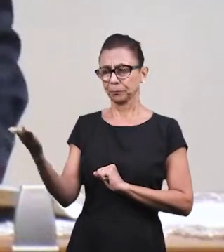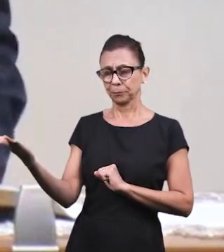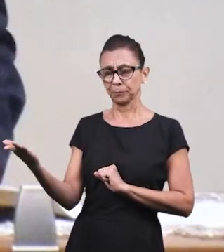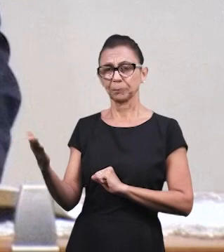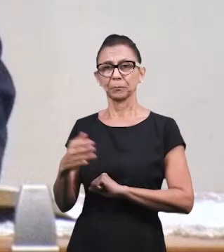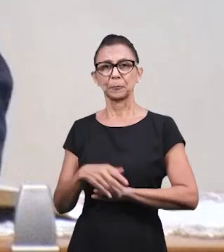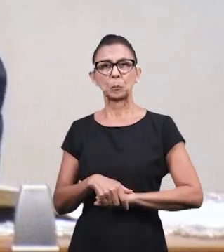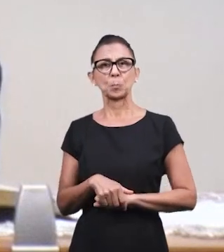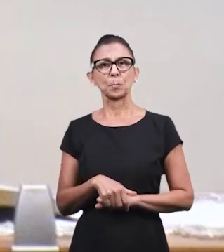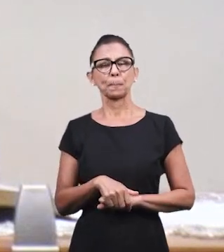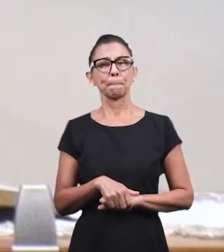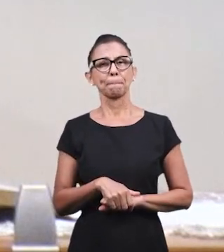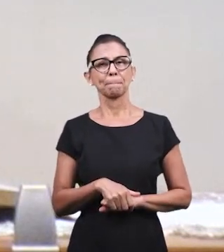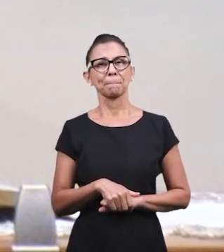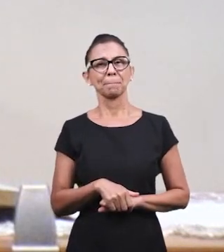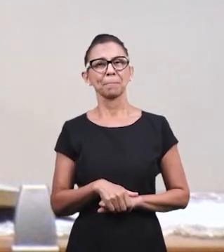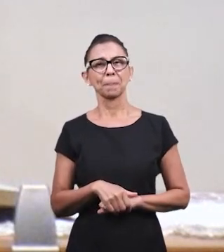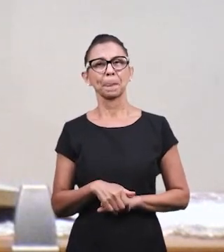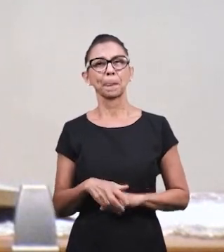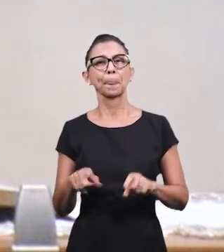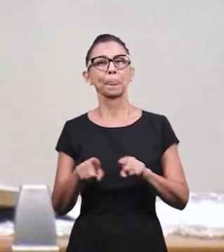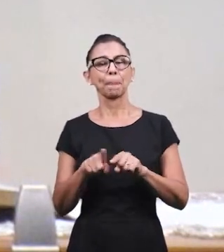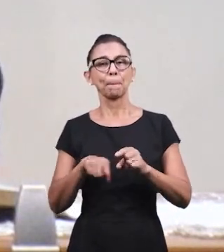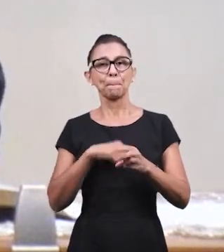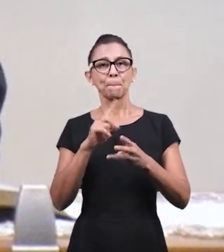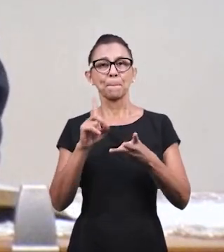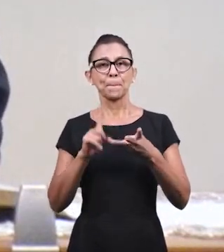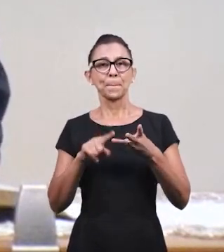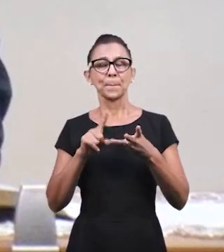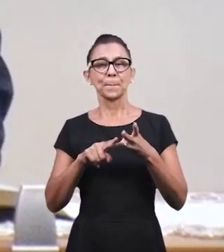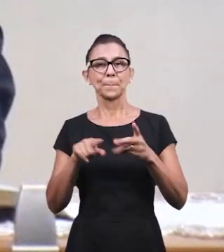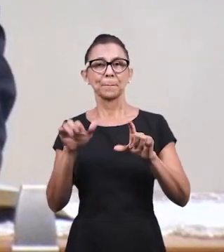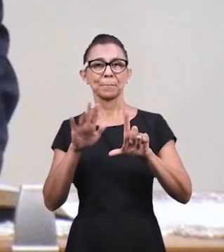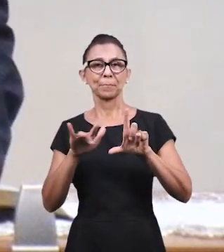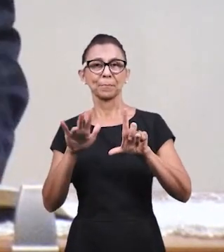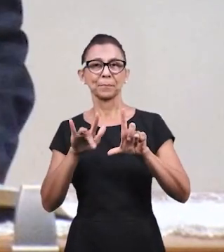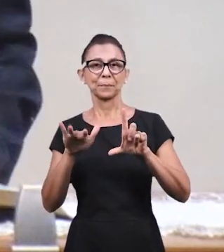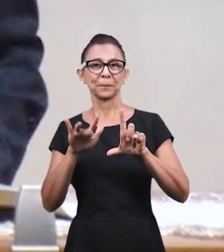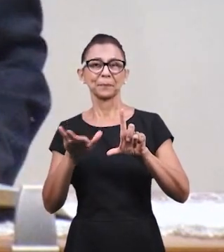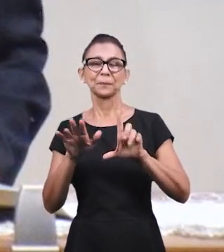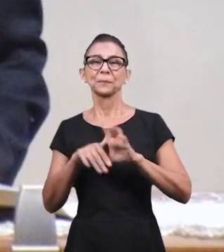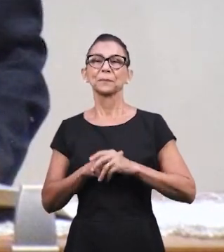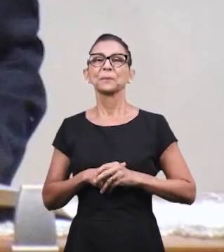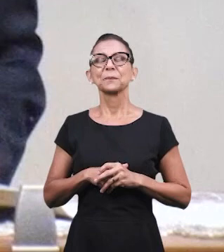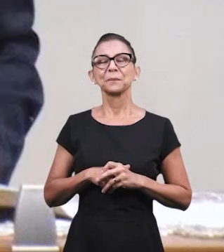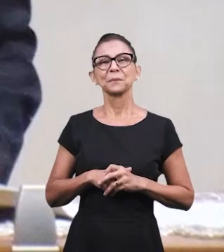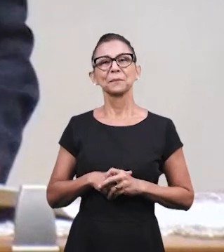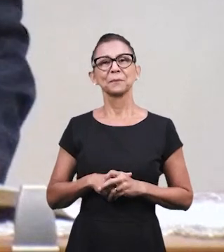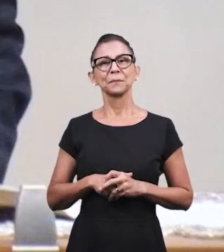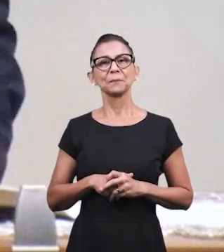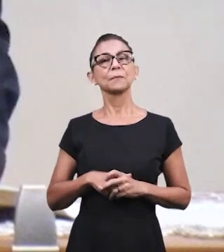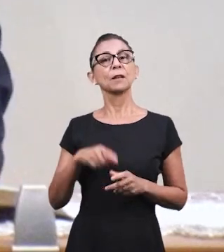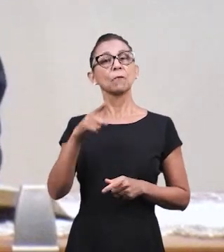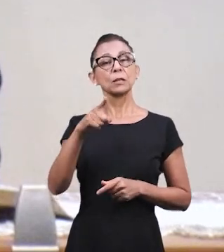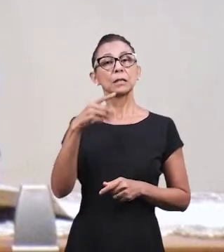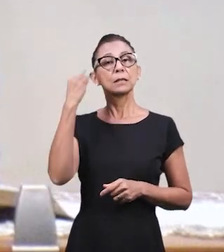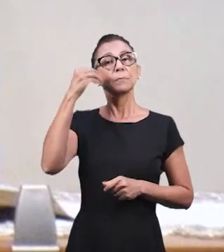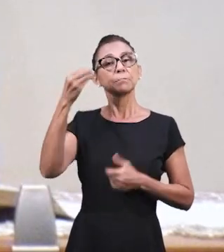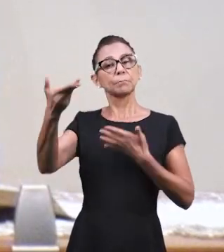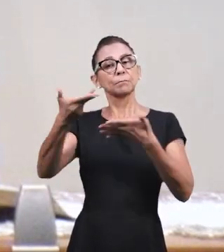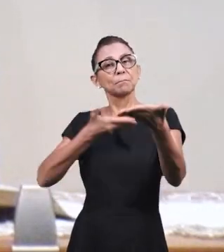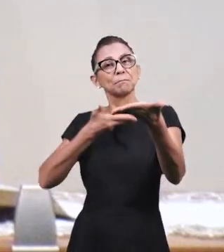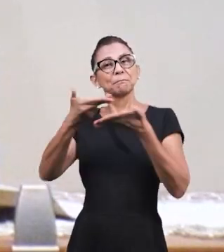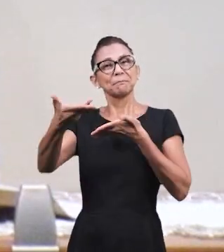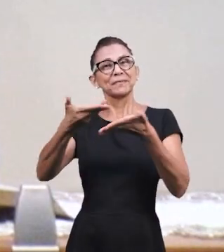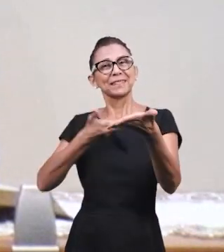могут также звонить к нам обращаются к нам и 3 кир код для того чтобы вы делились